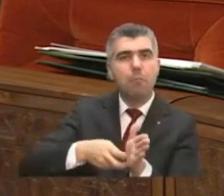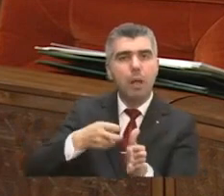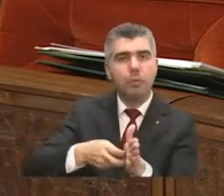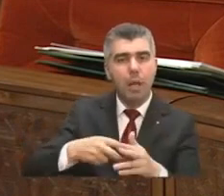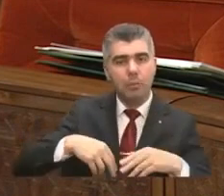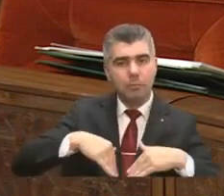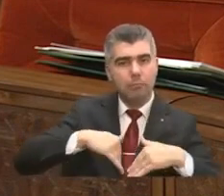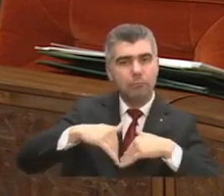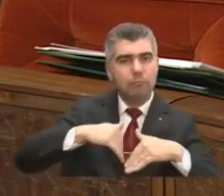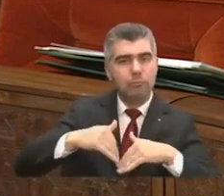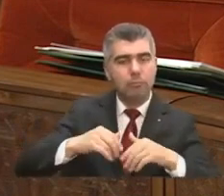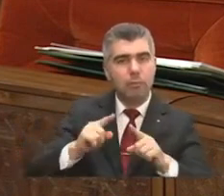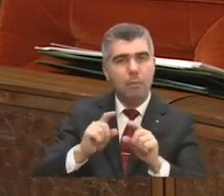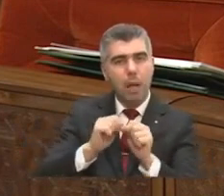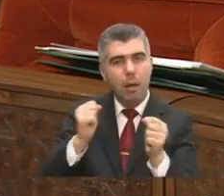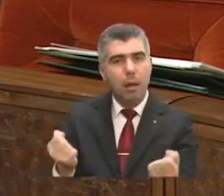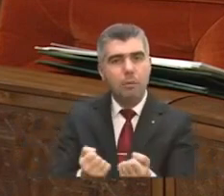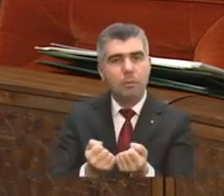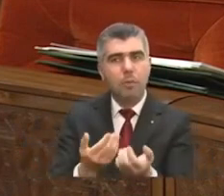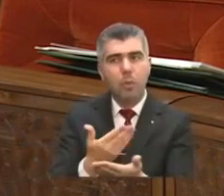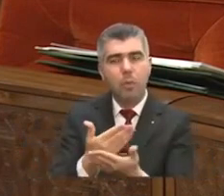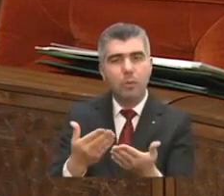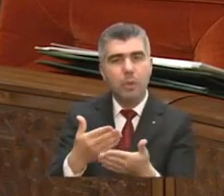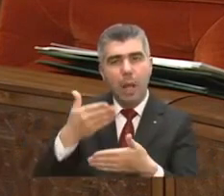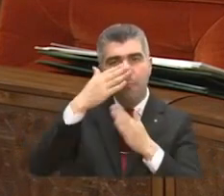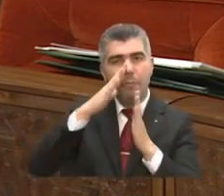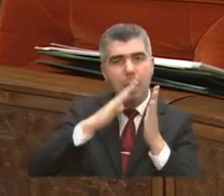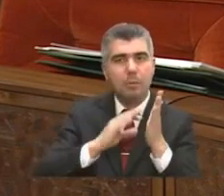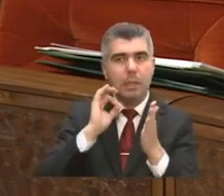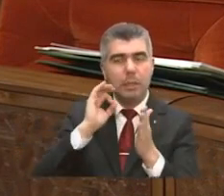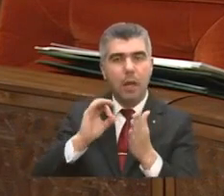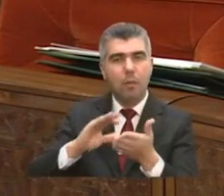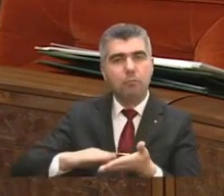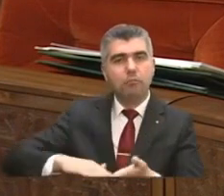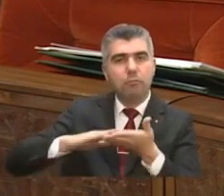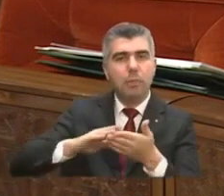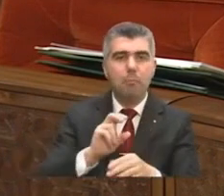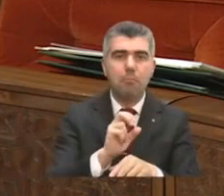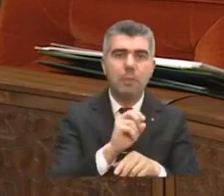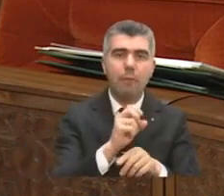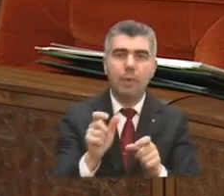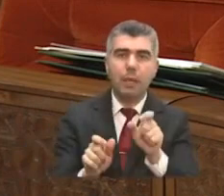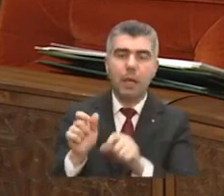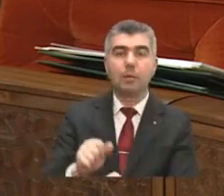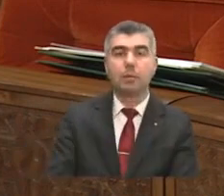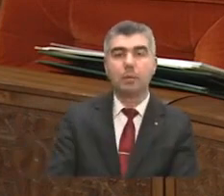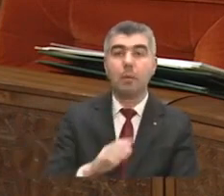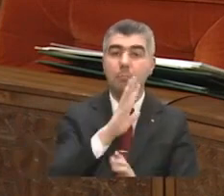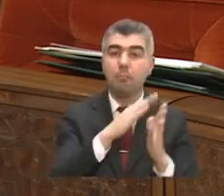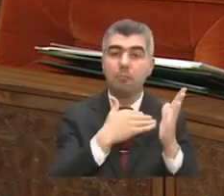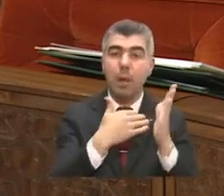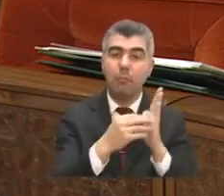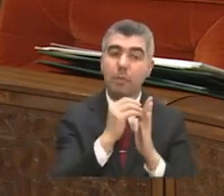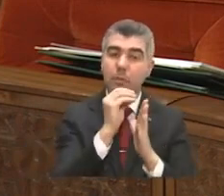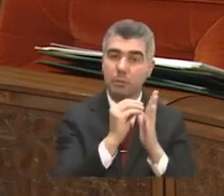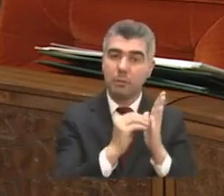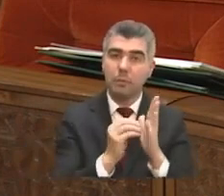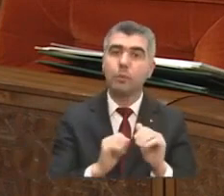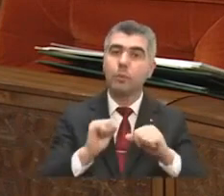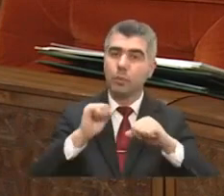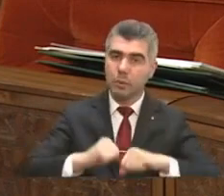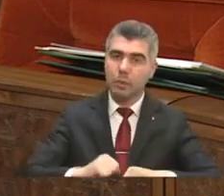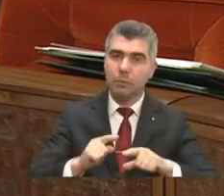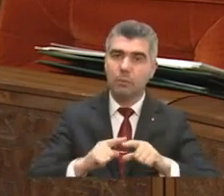ماشي واكب النمو الاقتصادي للبلاد والحاجيات المرتقبه لنقل المسافرين هذا المخططات طموح بالنظر